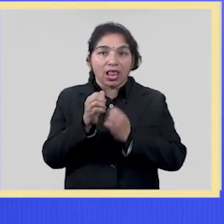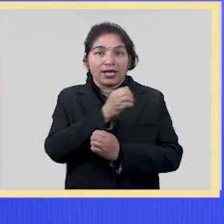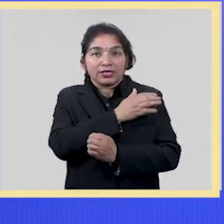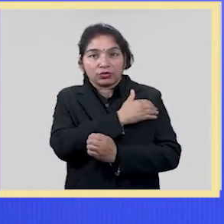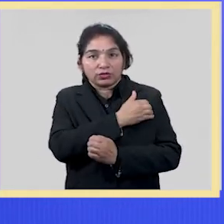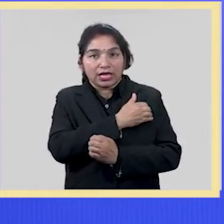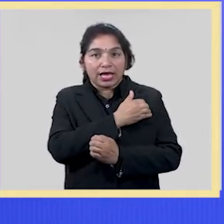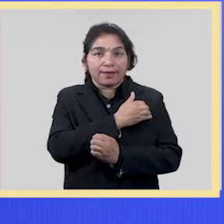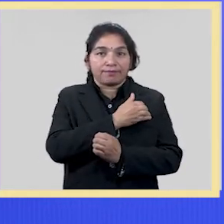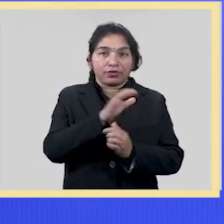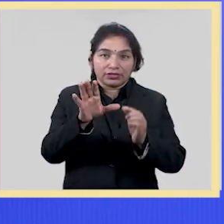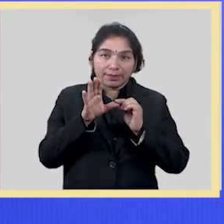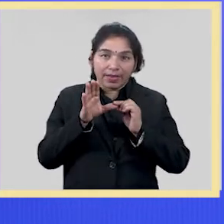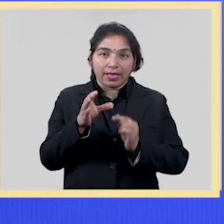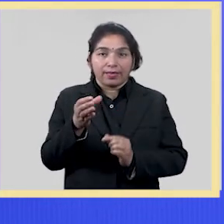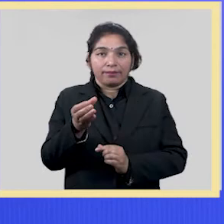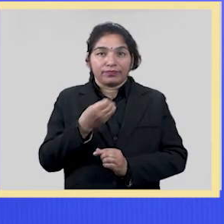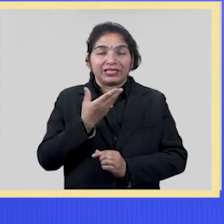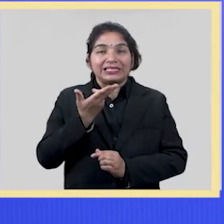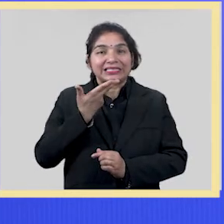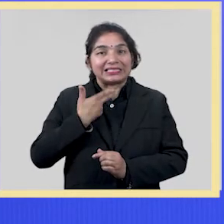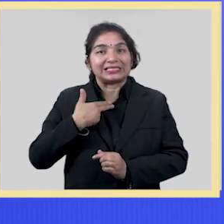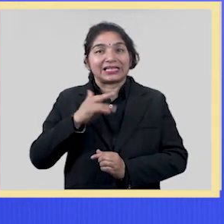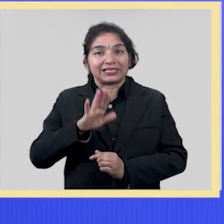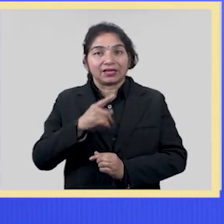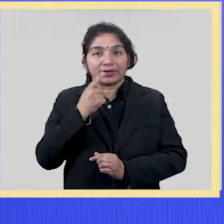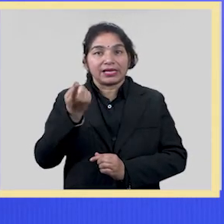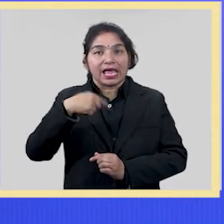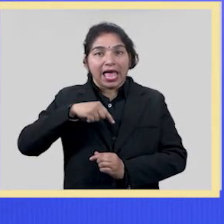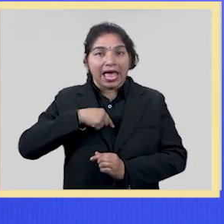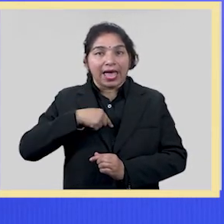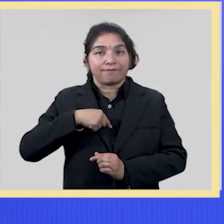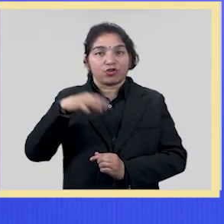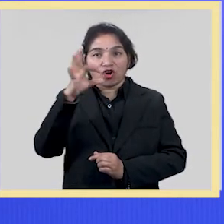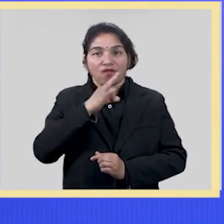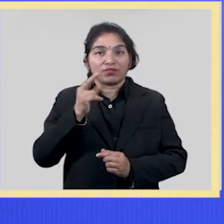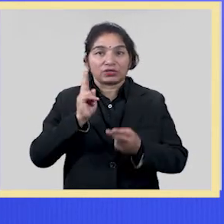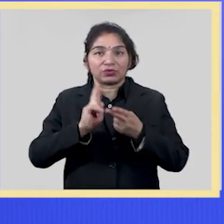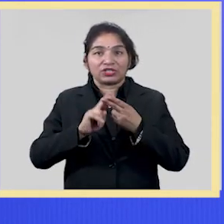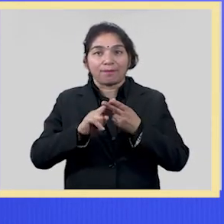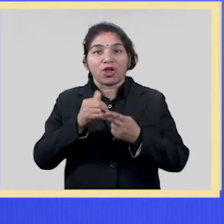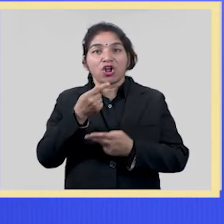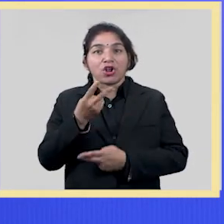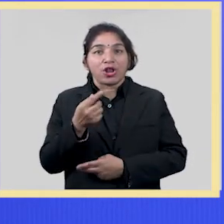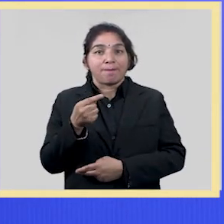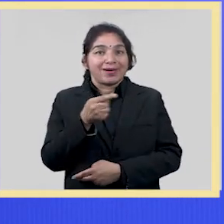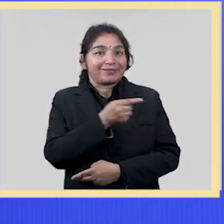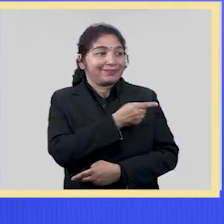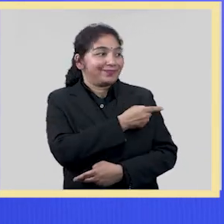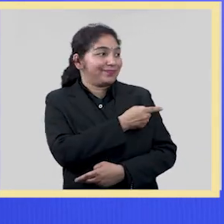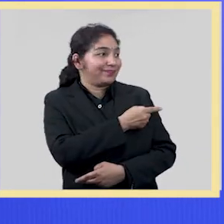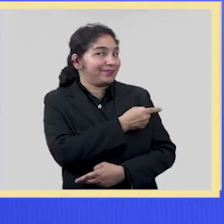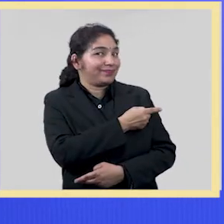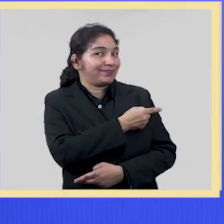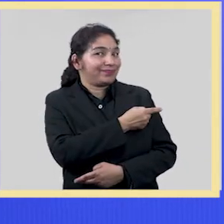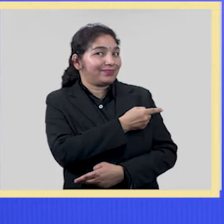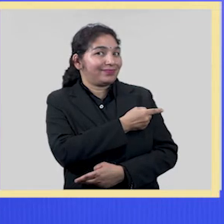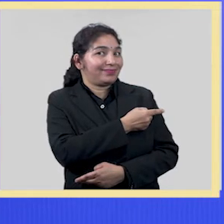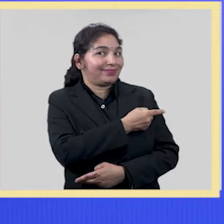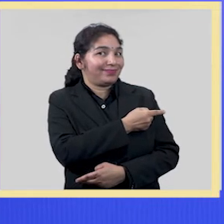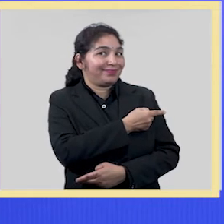बारे सल्लाह सुझाव तथा प्रतिक्रिया पठाउन चाहनुहुन्छ भने हाम्रो कार्यालयको सम्पर्क नम्बर